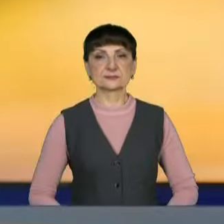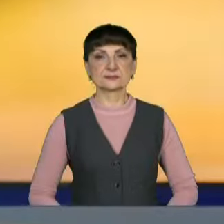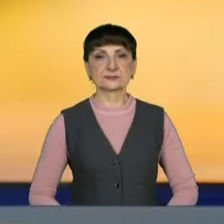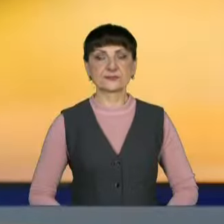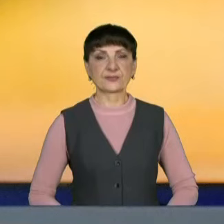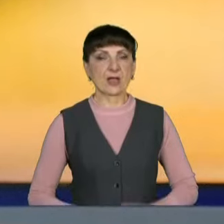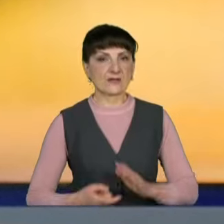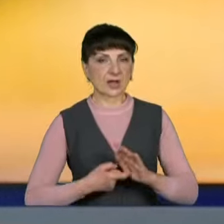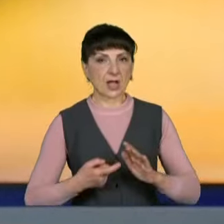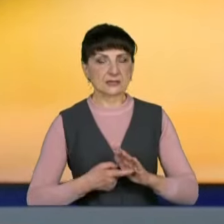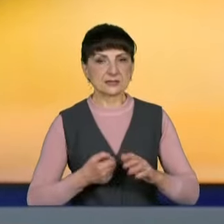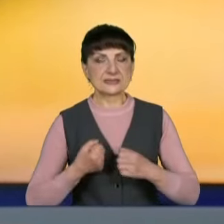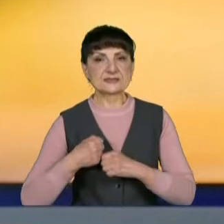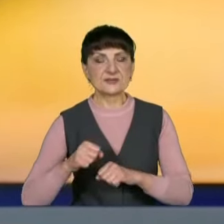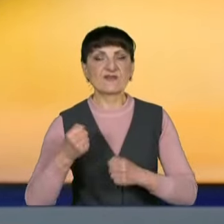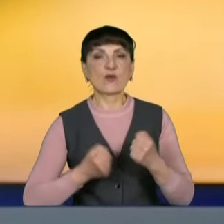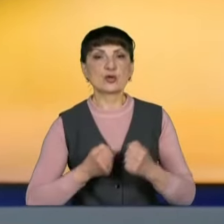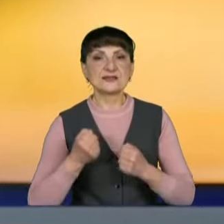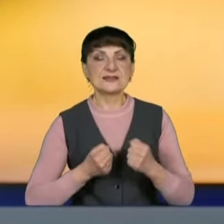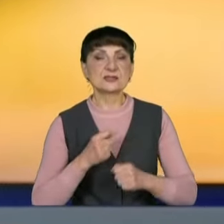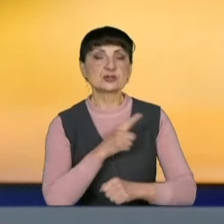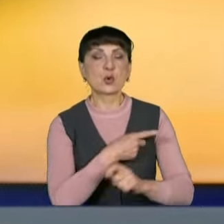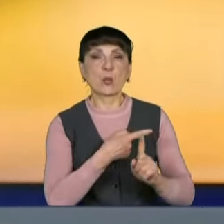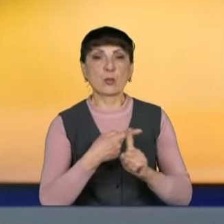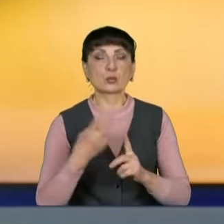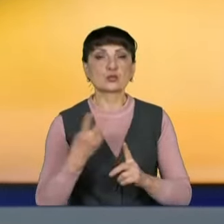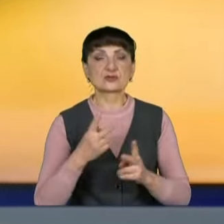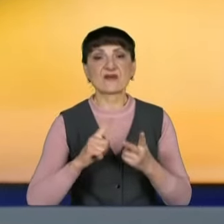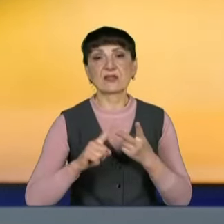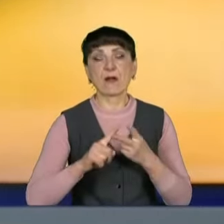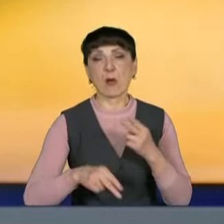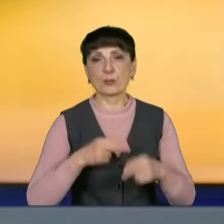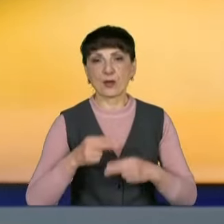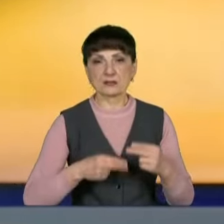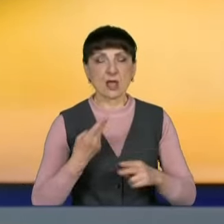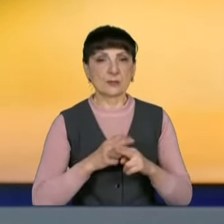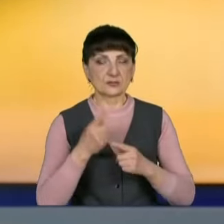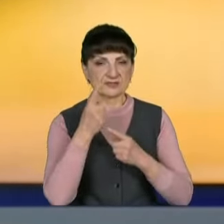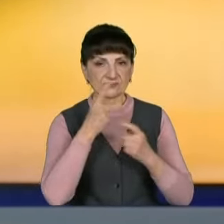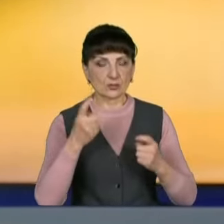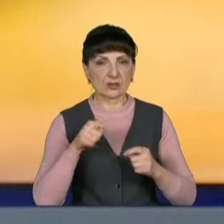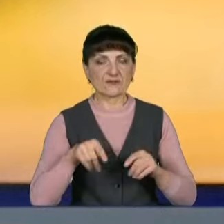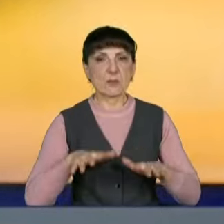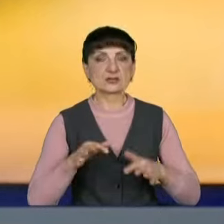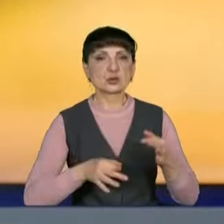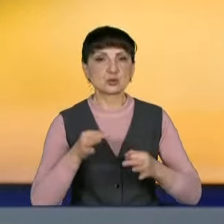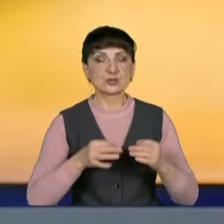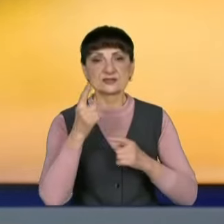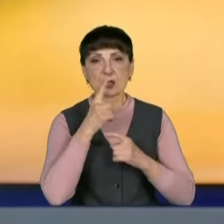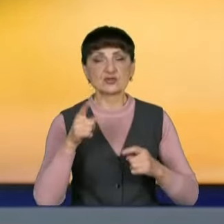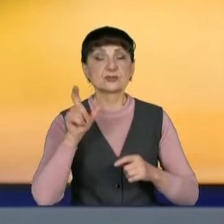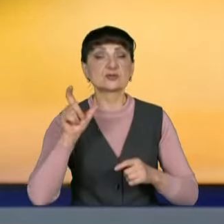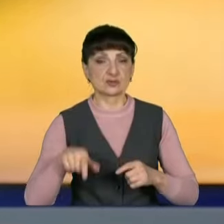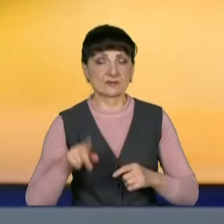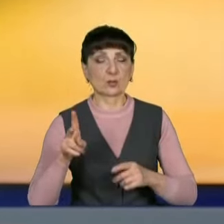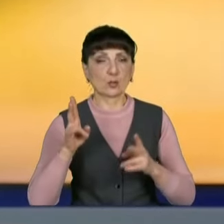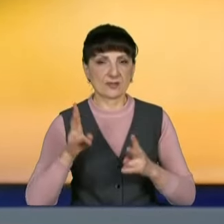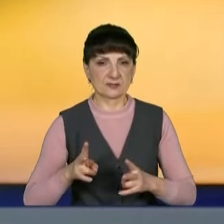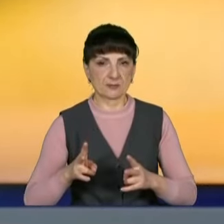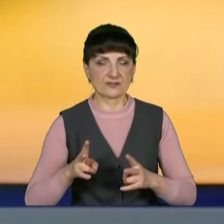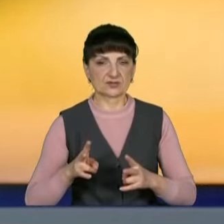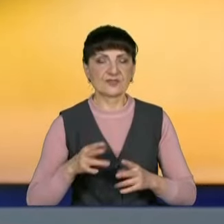В Караганде избитому водителю неотложки нужна вторая операция. Об этом сегодня в зале суда сообщил сам Турегали